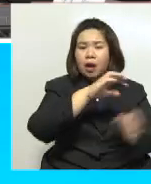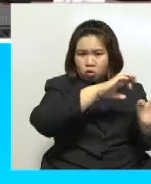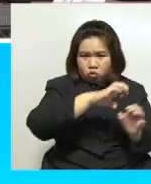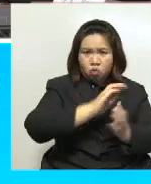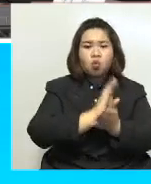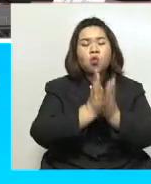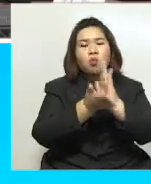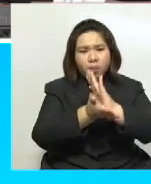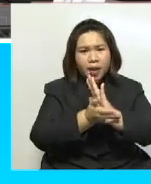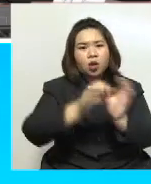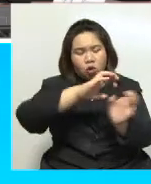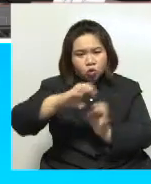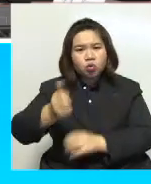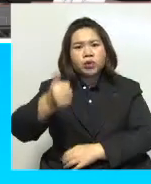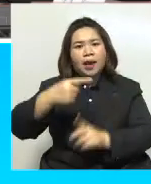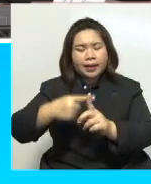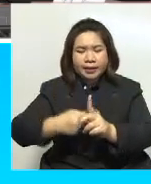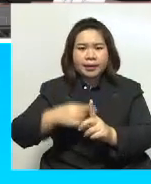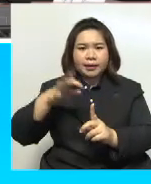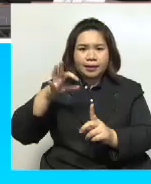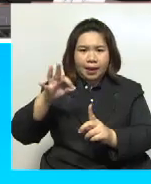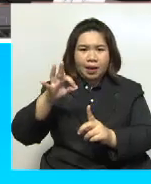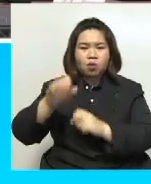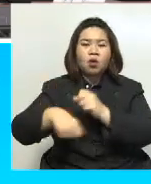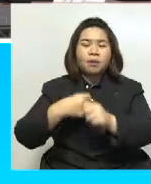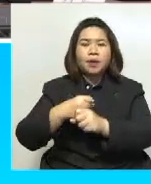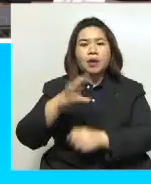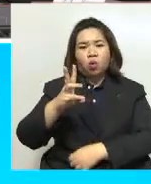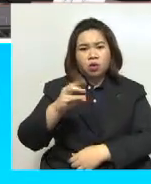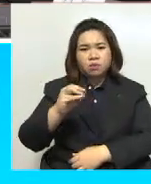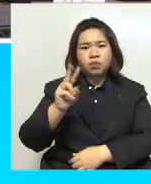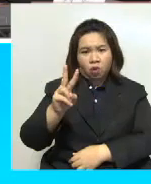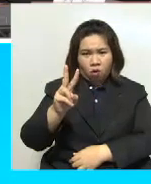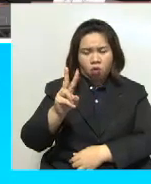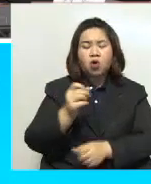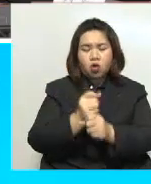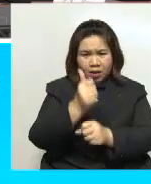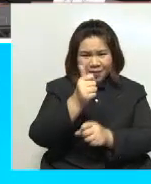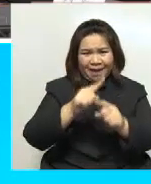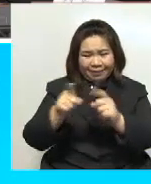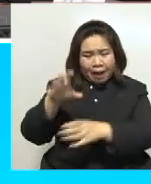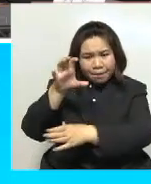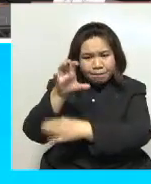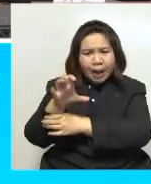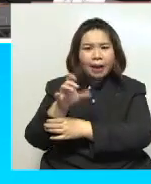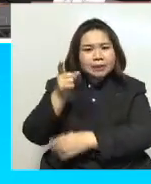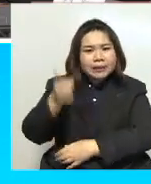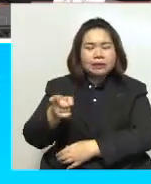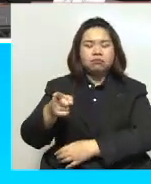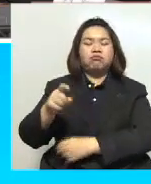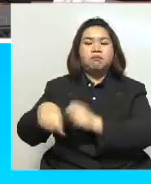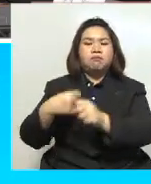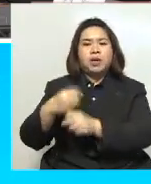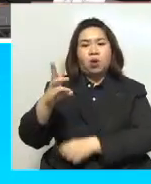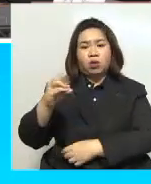ได้จนถึงกันยา62นะฮะถึงจะบังคับเปลี่ยนเป็นมินิบัสซึ่งต่างกับรถหมวด2ที่วิ่งกรุงเทพระหว่